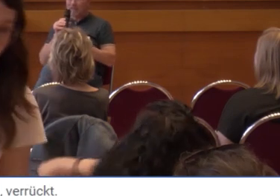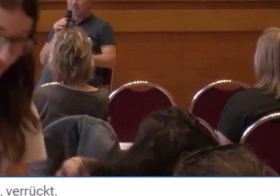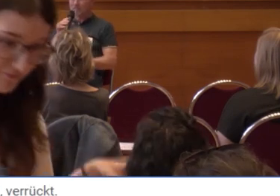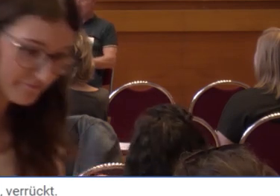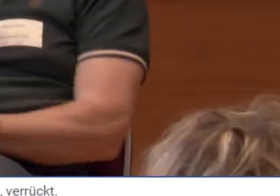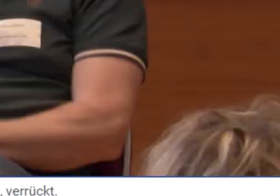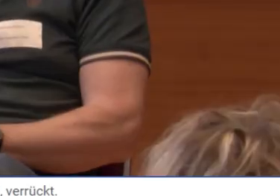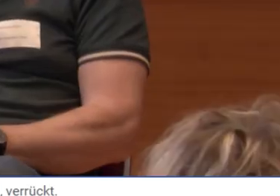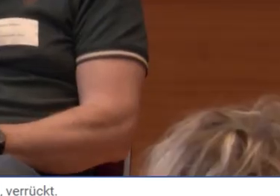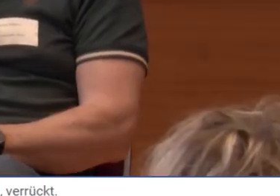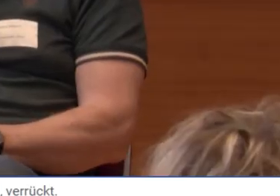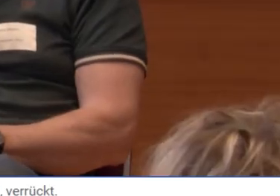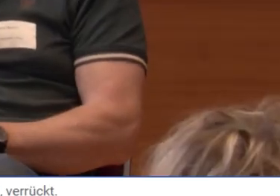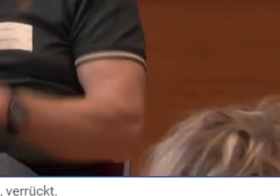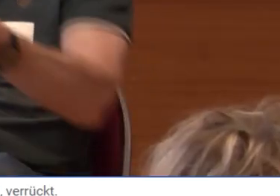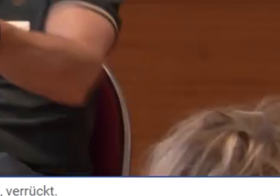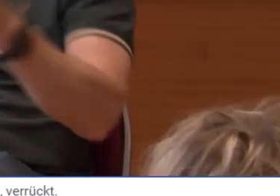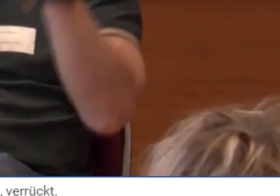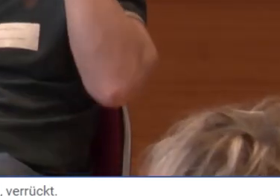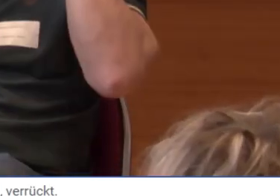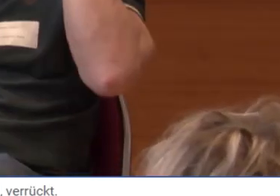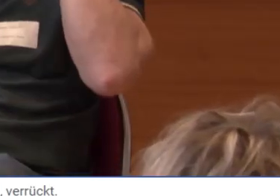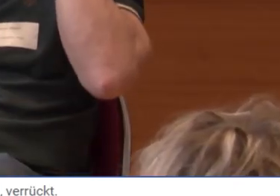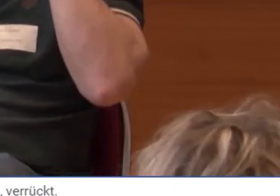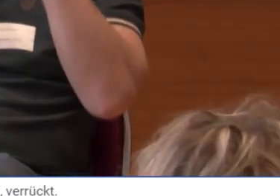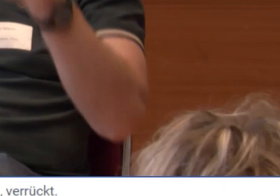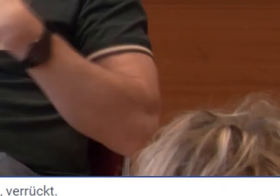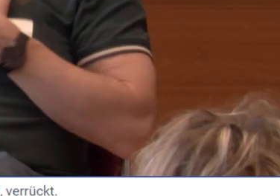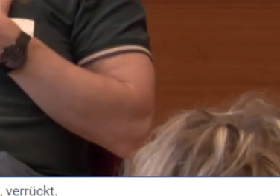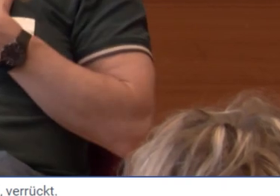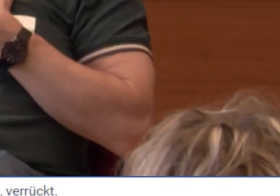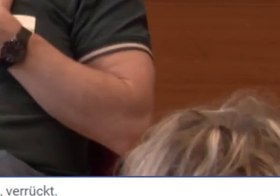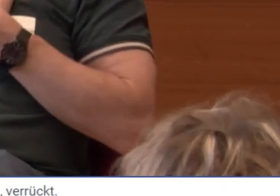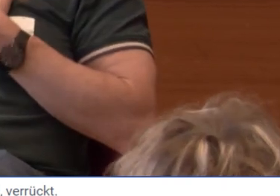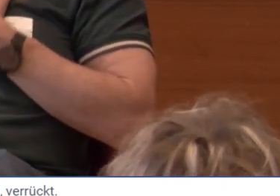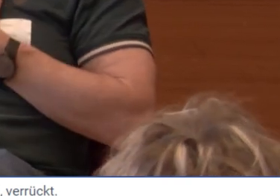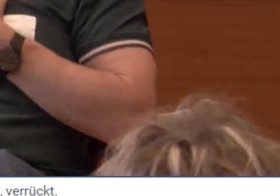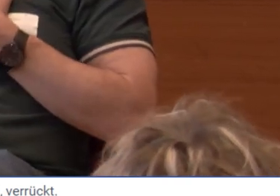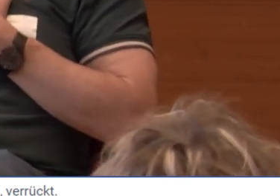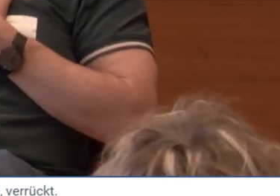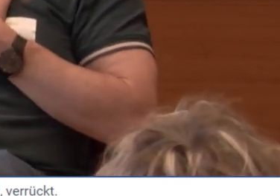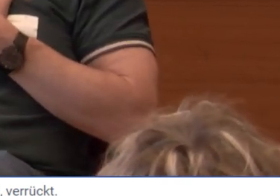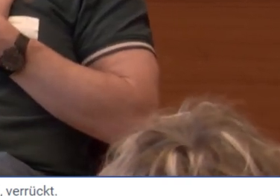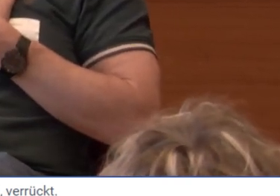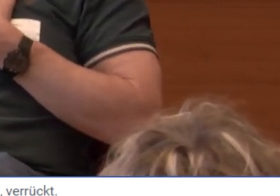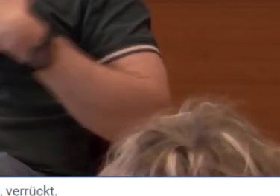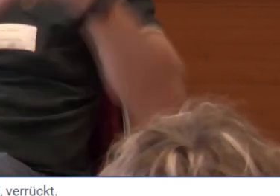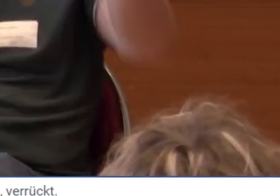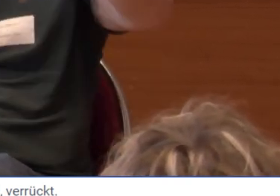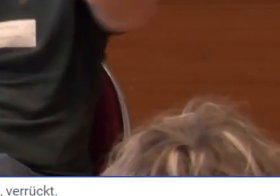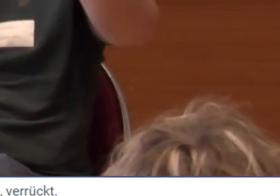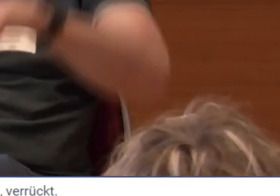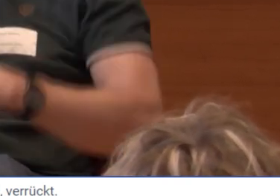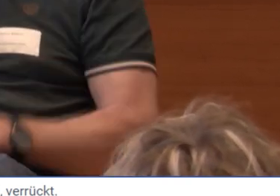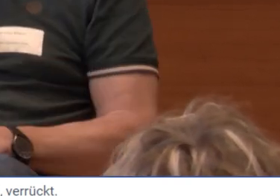sie haben recht das ist ein Phänomen in der Praxis also nicht nur sie beobachten dass ich habe wenig unmittelbar mit Fällen zu tun weil ich